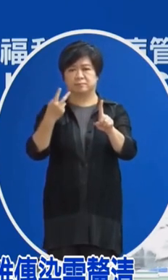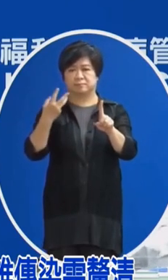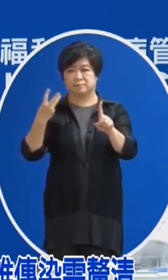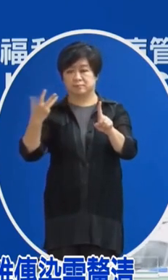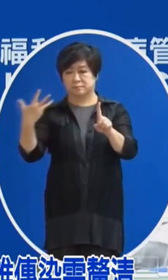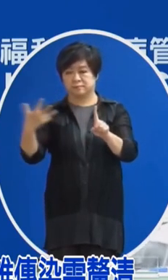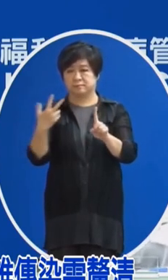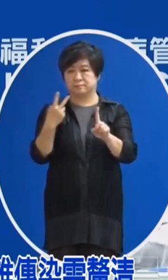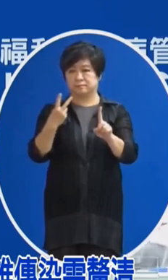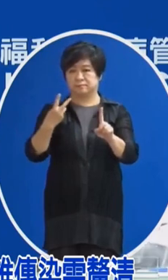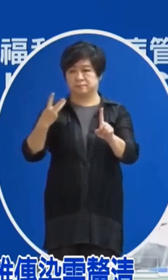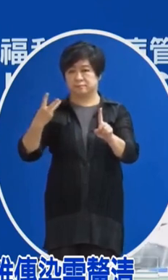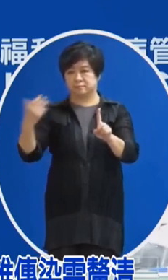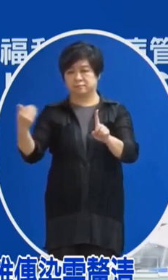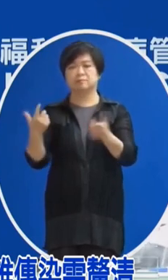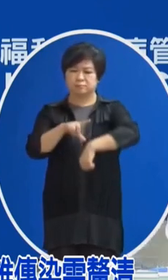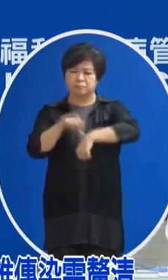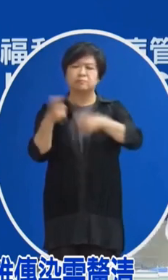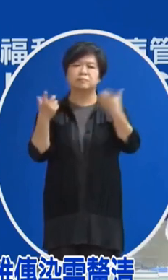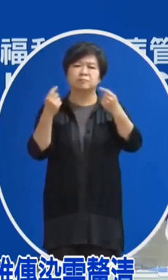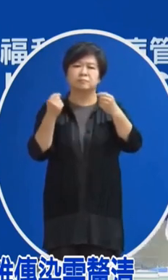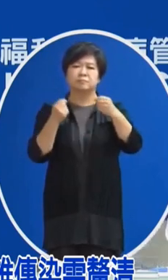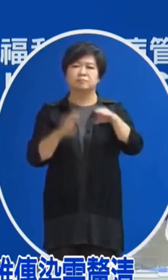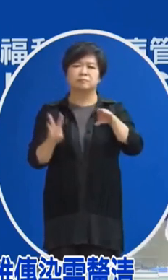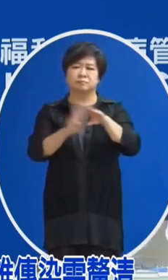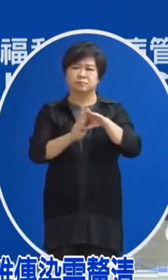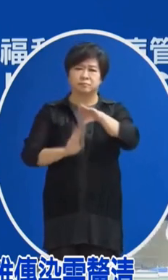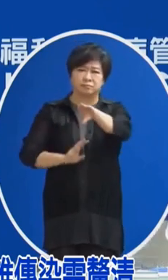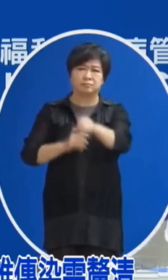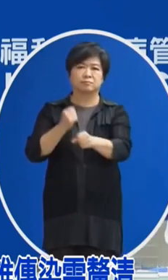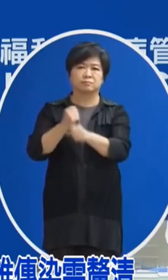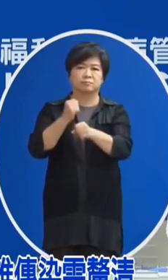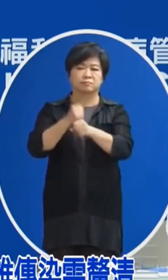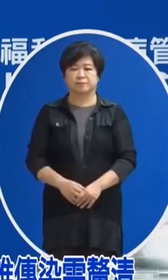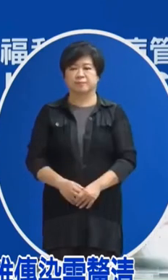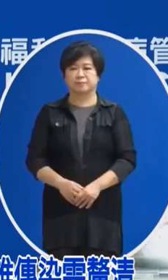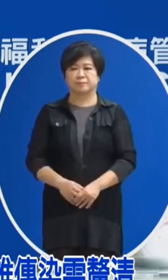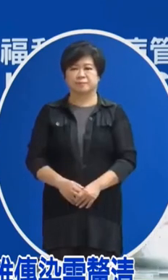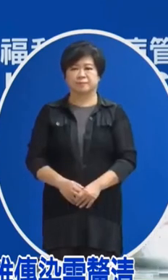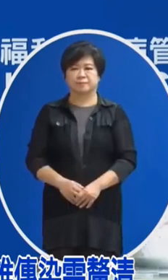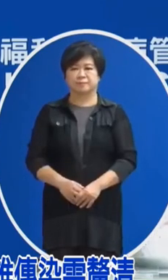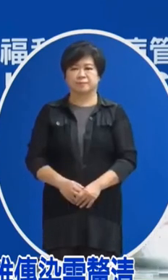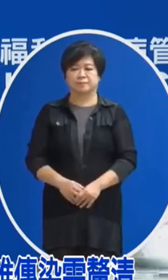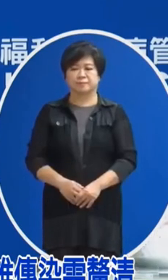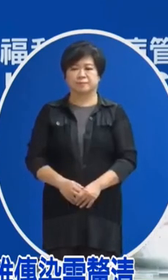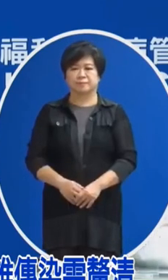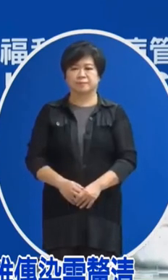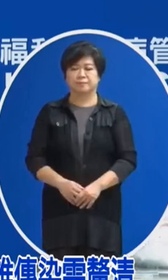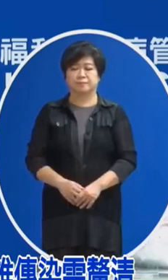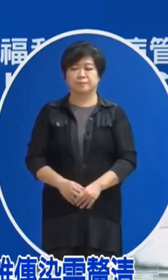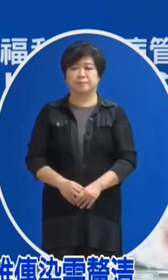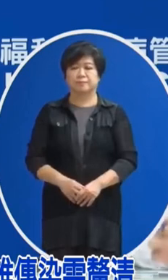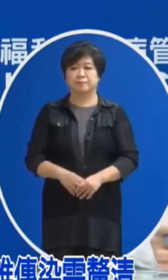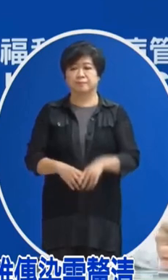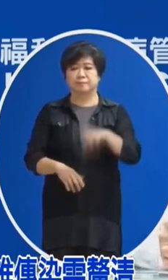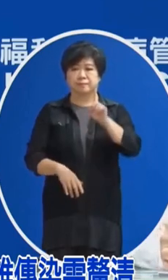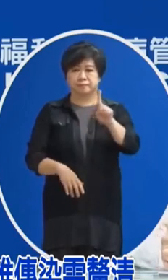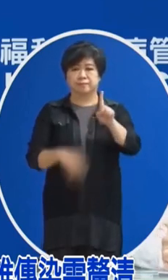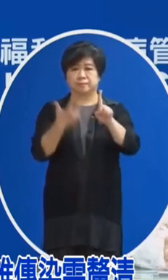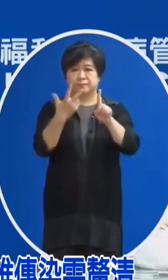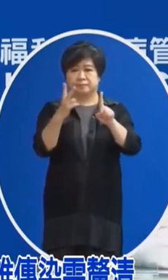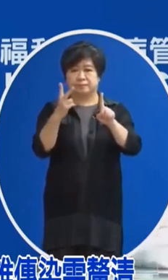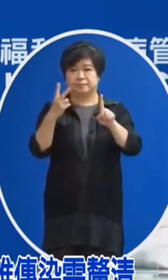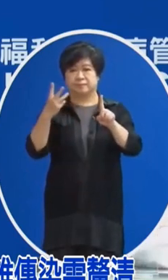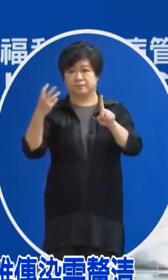17230、17238、17239，哦，搭乘哈同一辆哈交通车在上下班的，哦，所以在这从17230